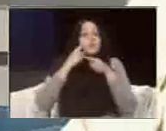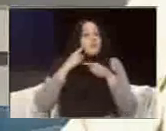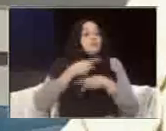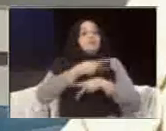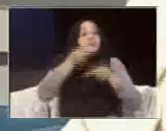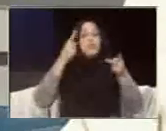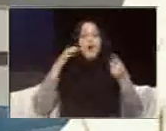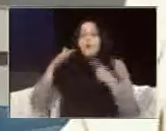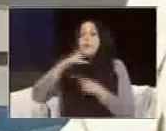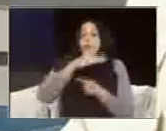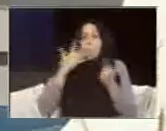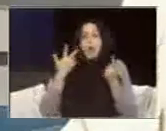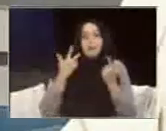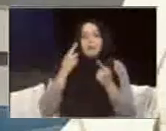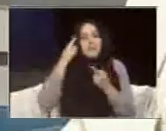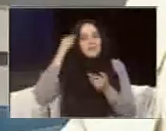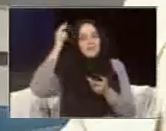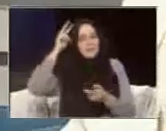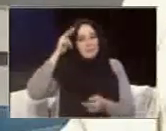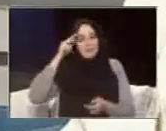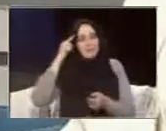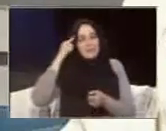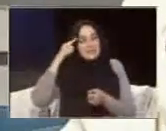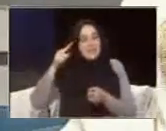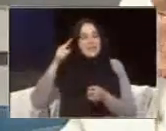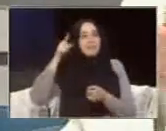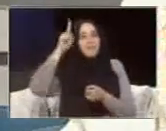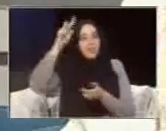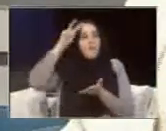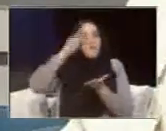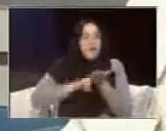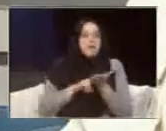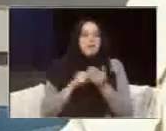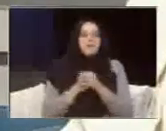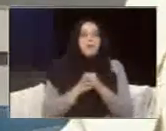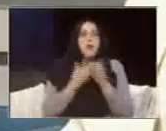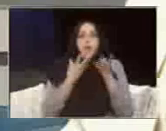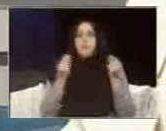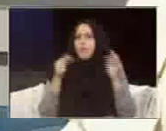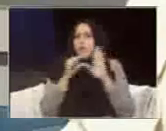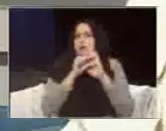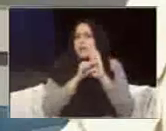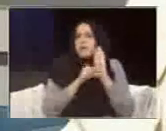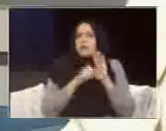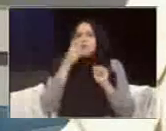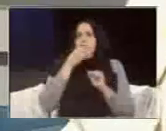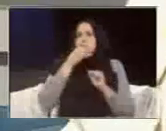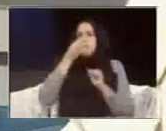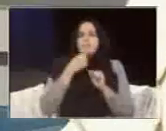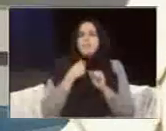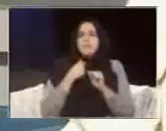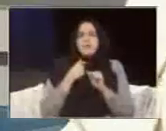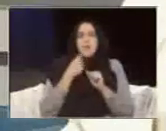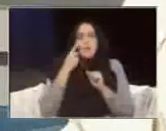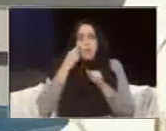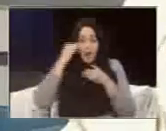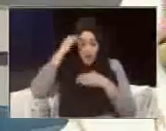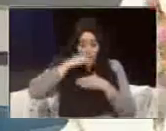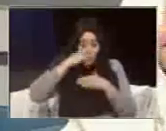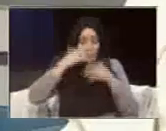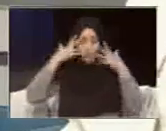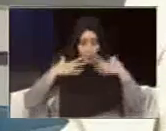الآية 53. ورب قال أيضا في سورة الذاريات والآية كثيرة رب قال وفي أنفسكم أفلا تبصرون،